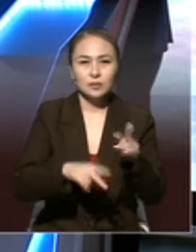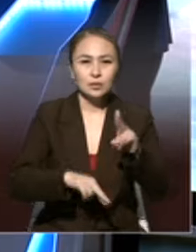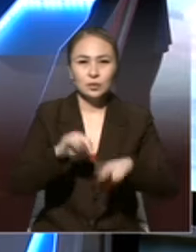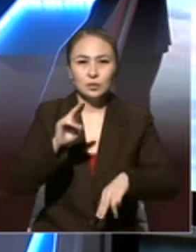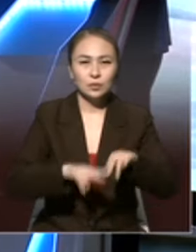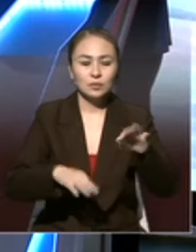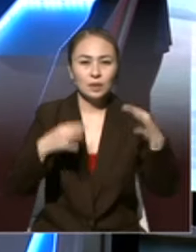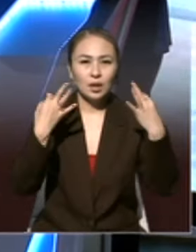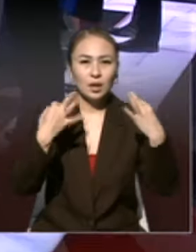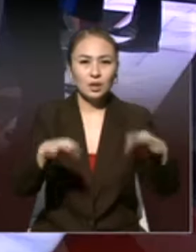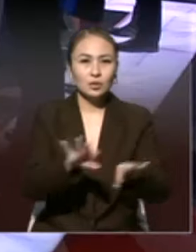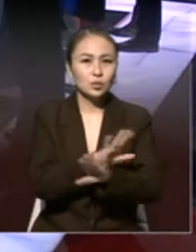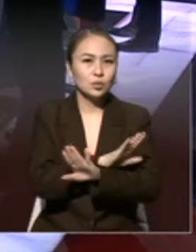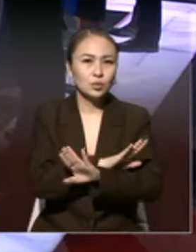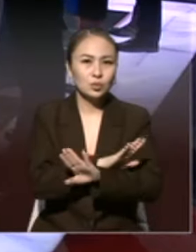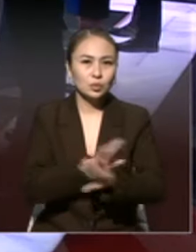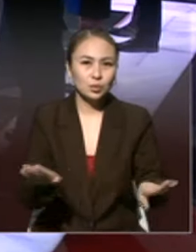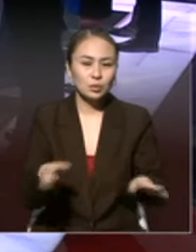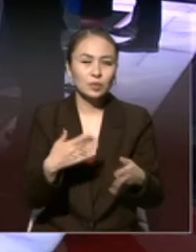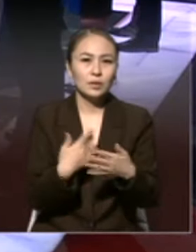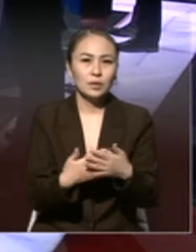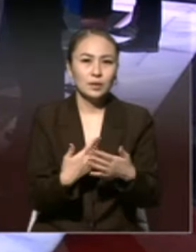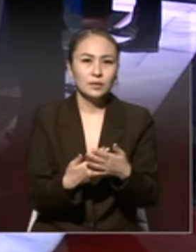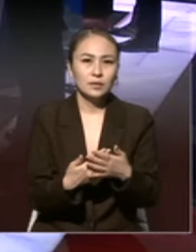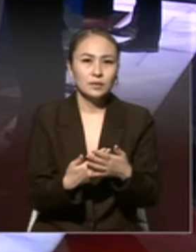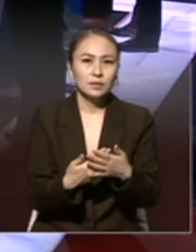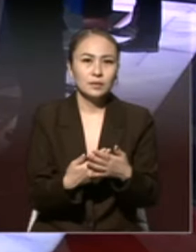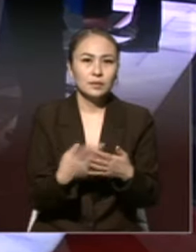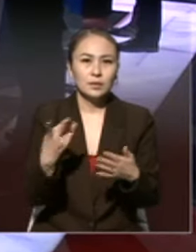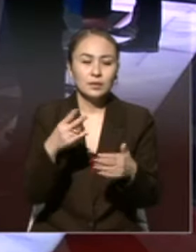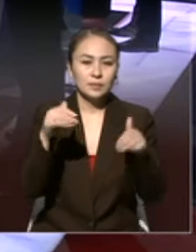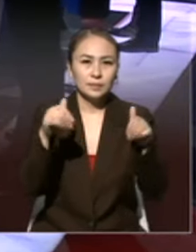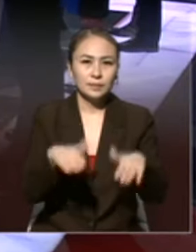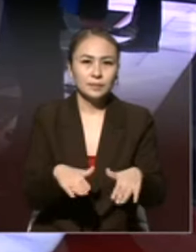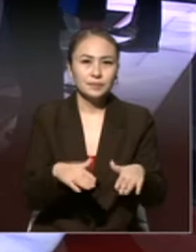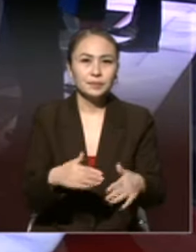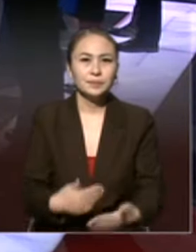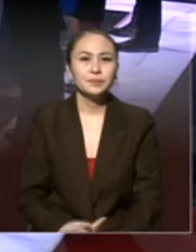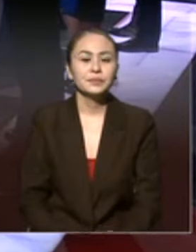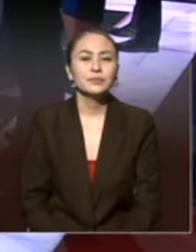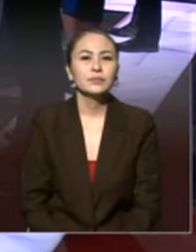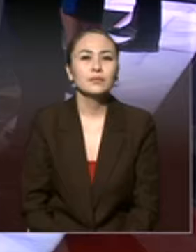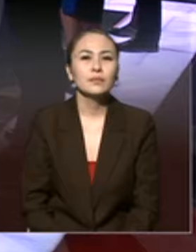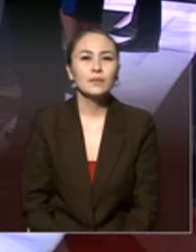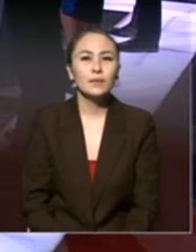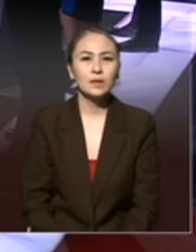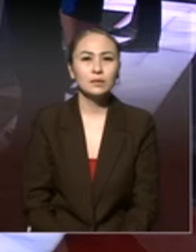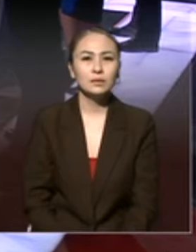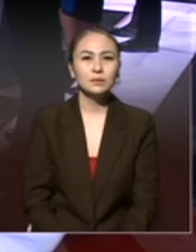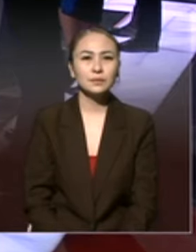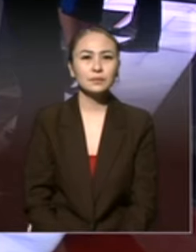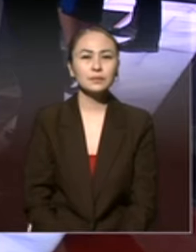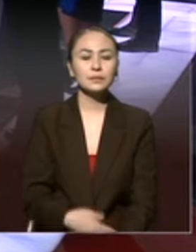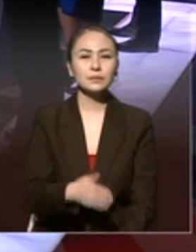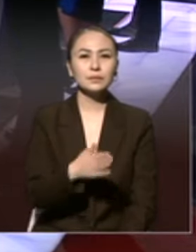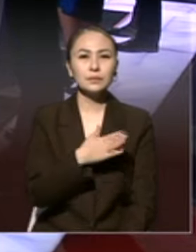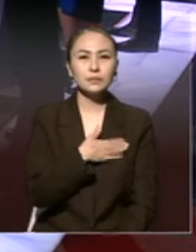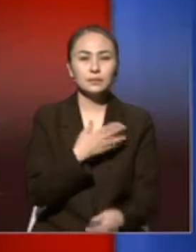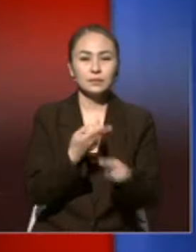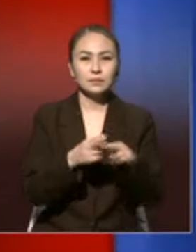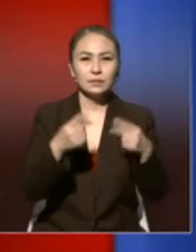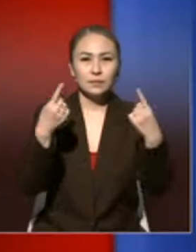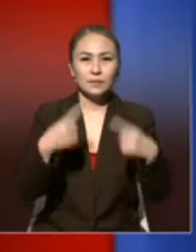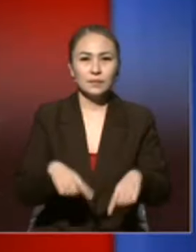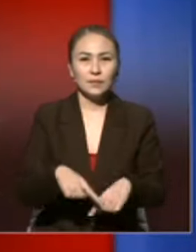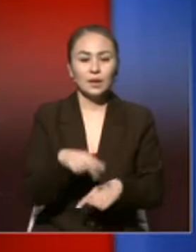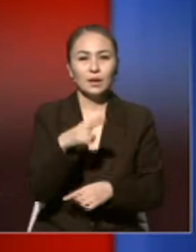рұқсат жоқ. Мысалға міне, айтпай Асқарұлы, осында қолыңыз қалыңызшы. Сосын мынау, міне, біздің құрылымға кетіп атқанымыз, мынау